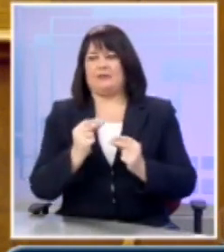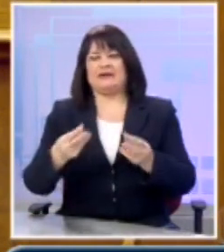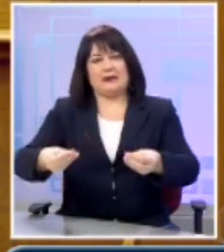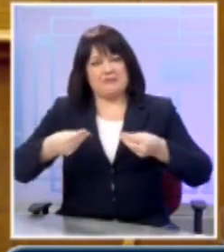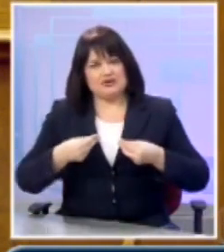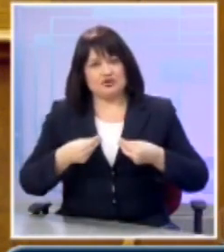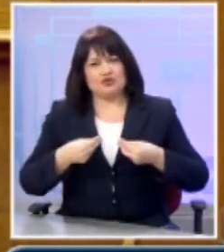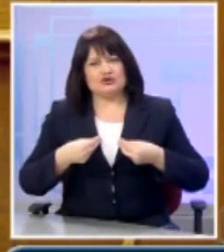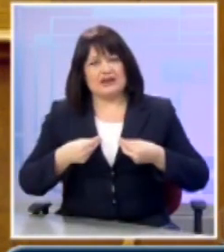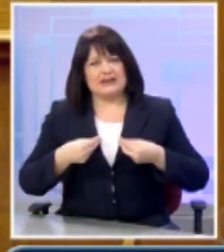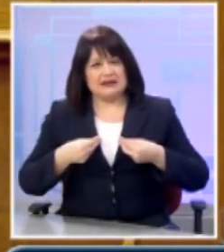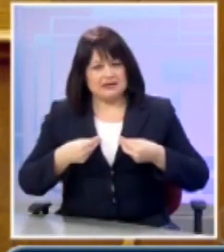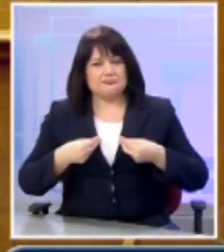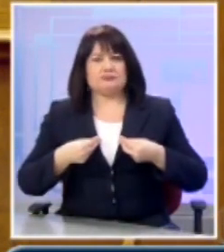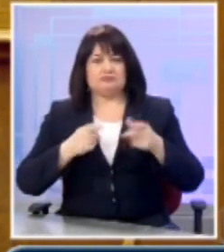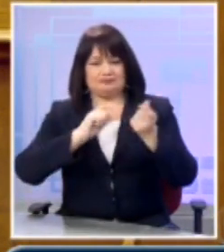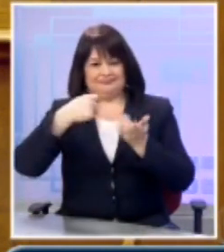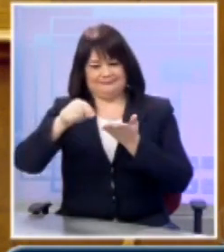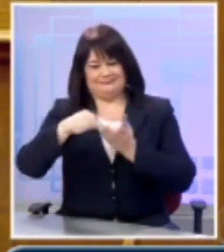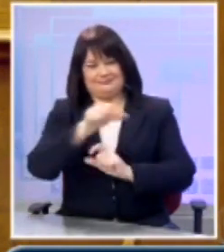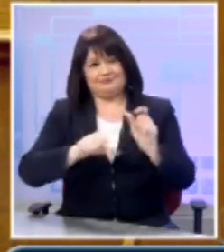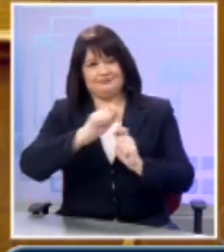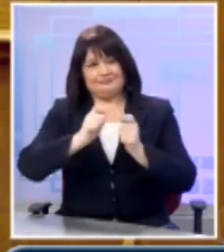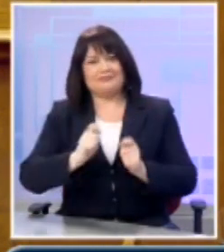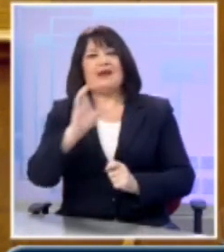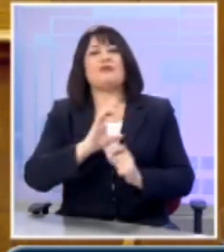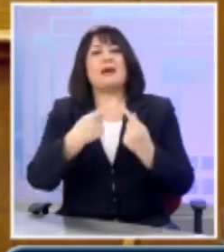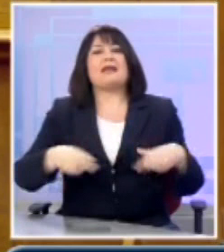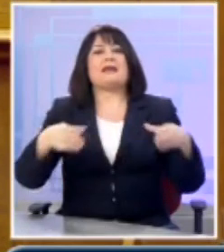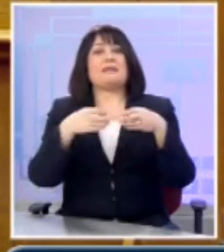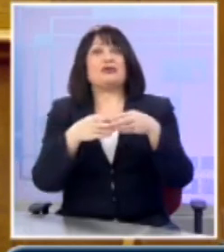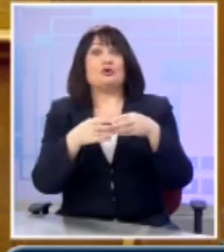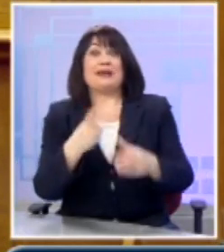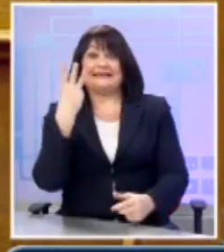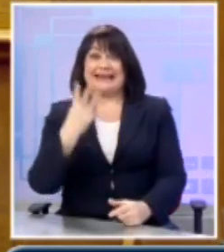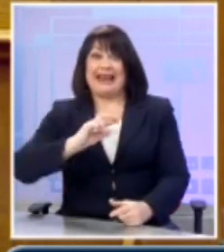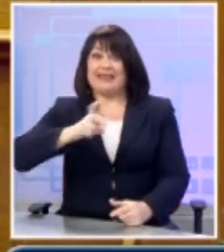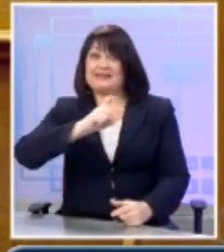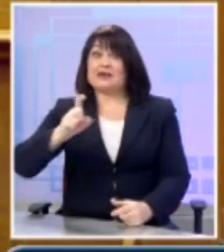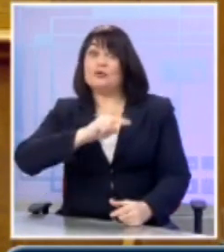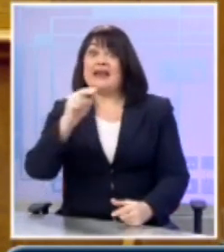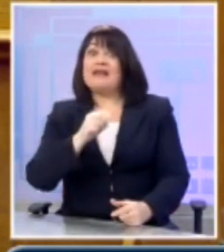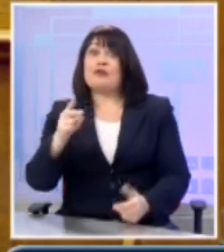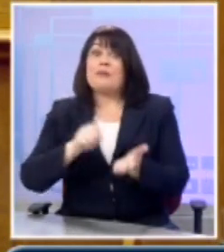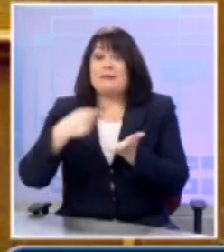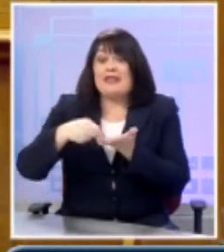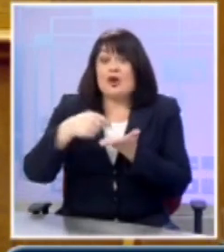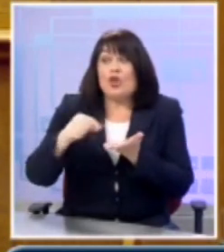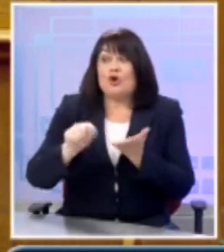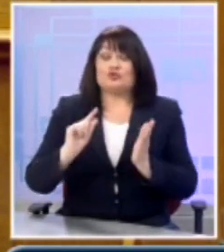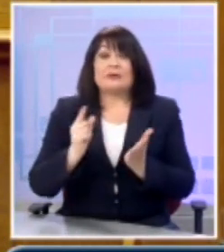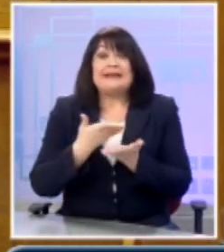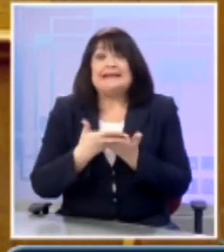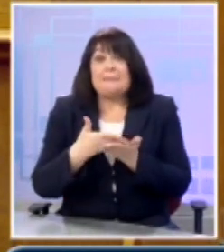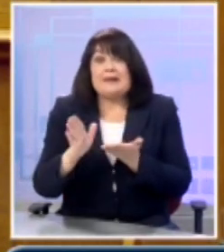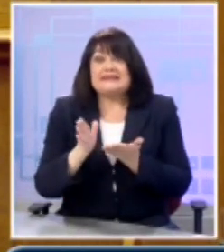Παραλάβαμε δημοσιονομικές διορθώσεις και καταλογισμούς από την Ευρωπαϊκή Επιτροπή συνολικού ύψους 3 δισεκατομμυρίων ευρώ. Τα μισά από αυτά